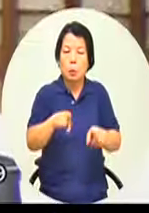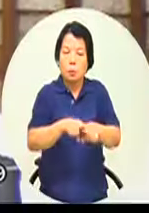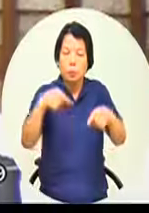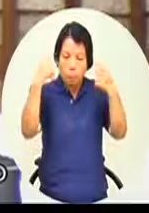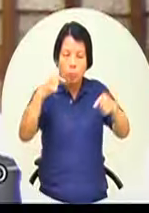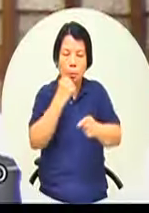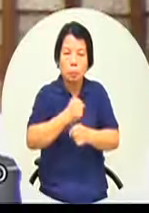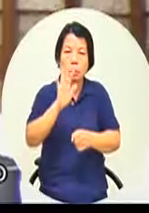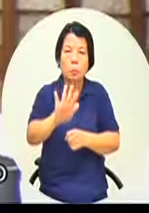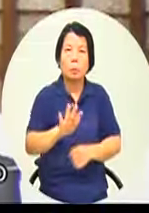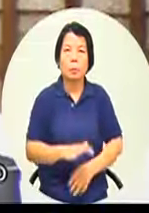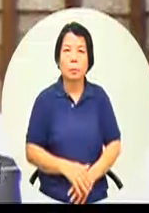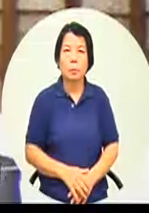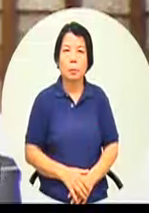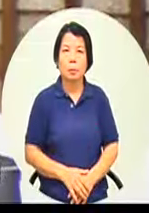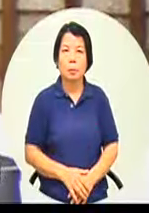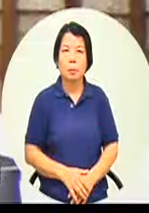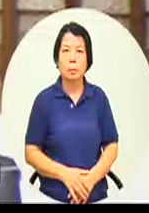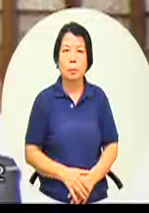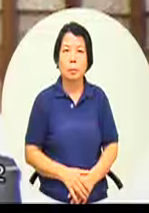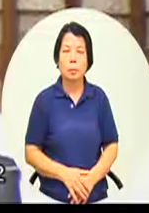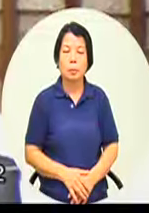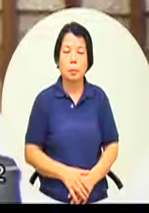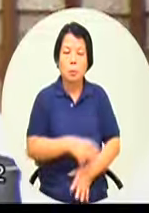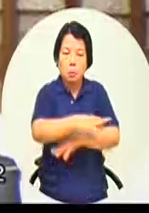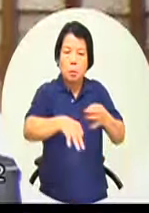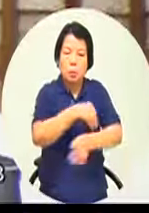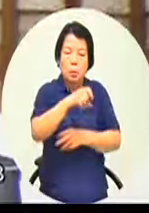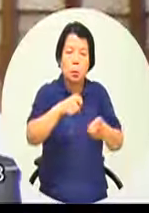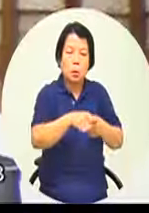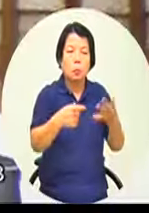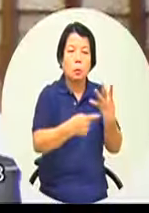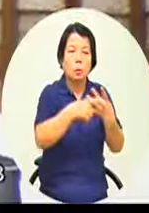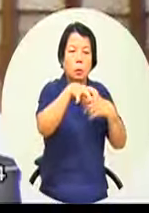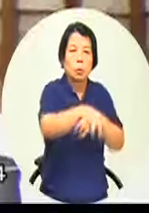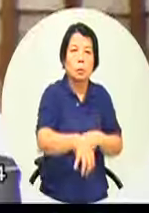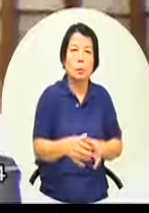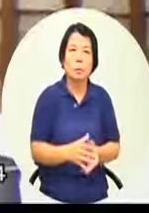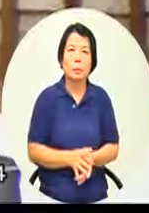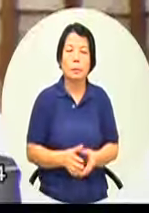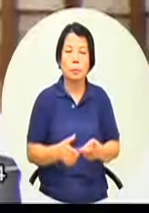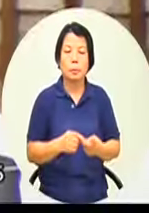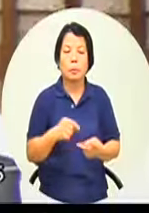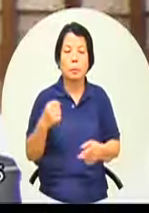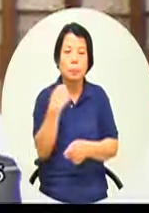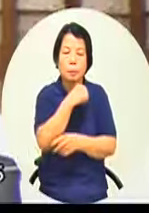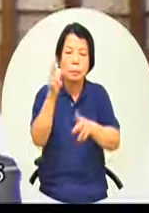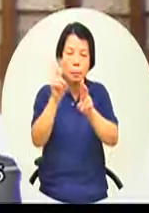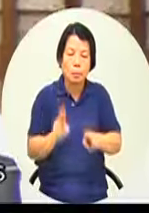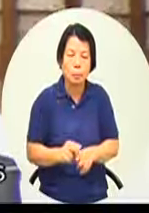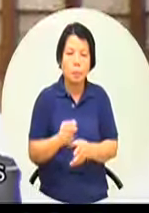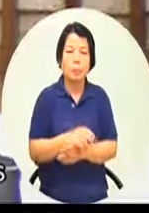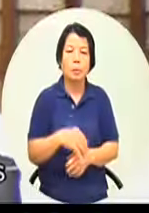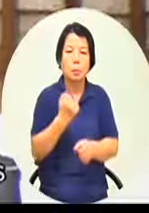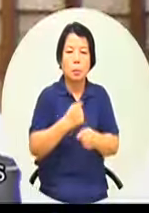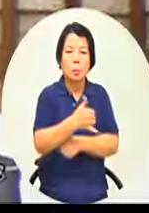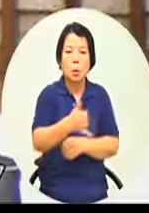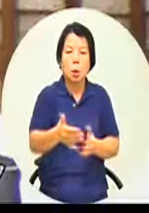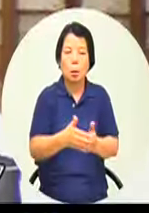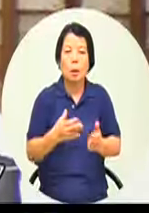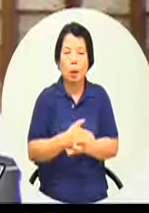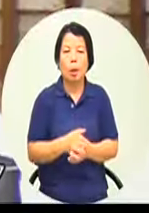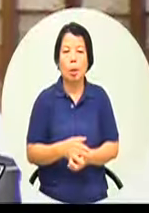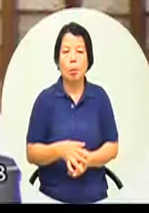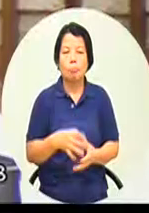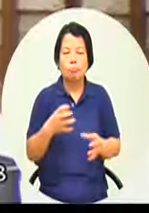在做，但是经济部工业局也好，我们的台电也好的员工都向我抱怨哈，说